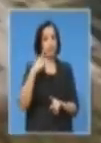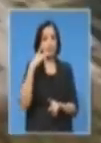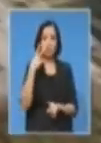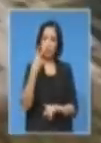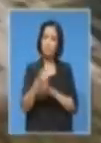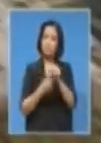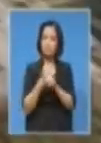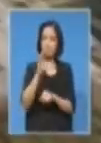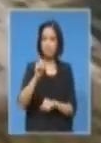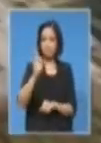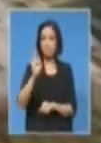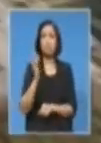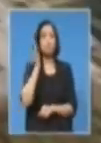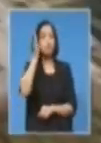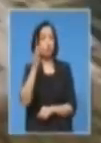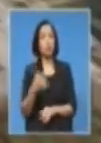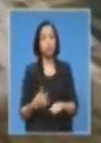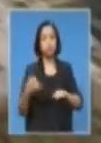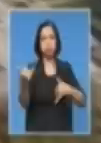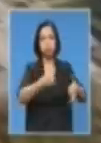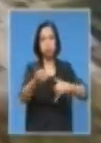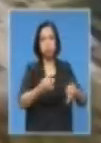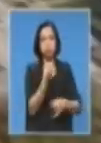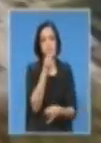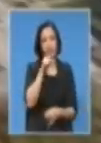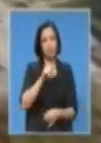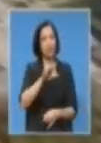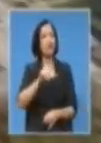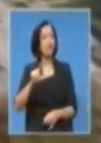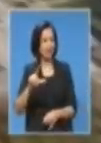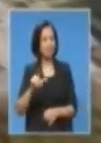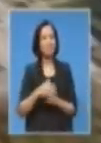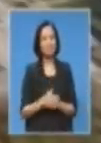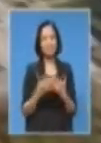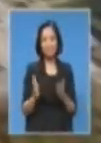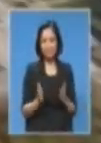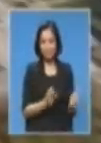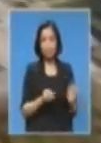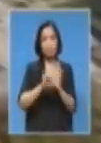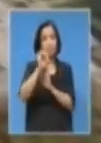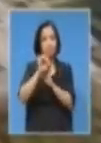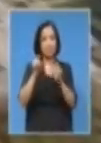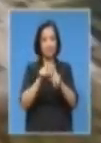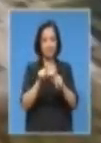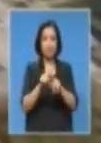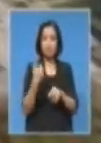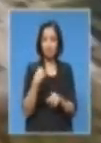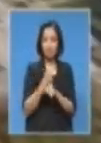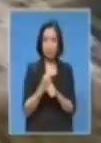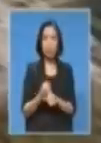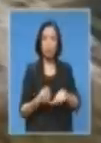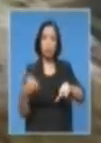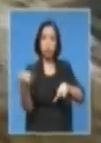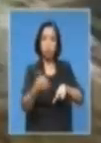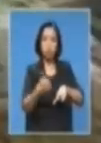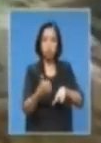59จะสามารถรองรับผู้โดยสารได้ถึง 12.5 ล้านคนครับในส่วนของที่เชียงใหม่เช่นกันก็จะสามารถรับผู้โดยส